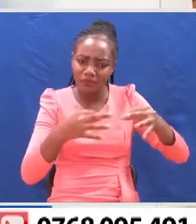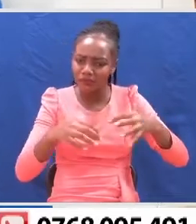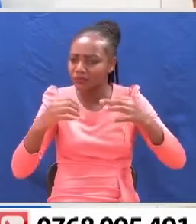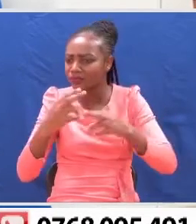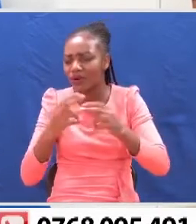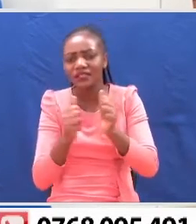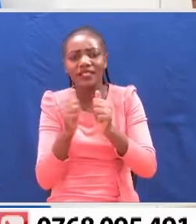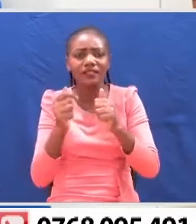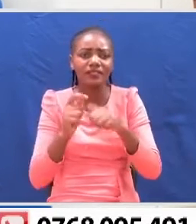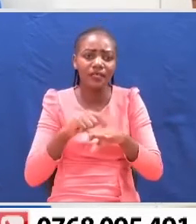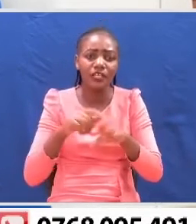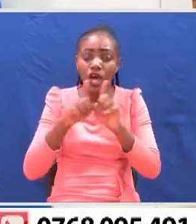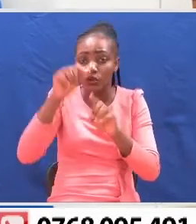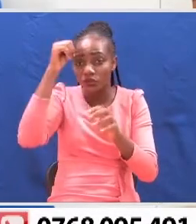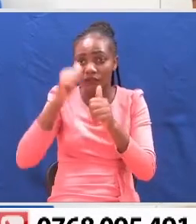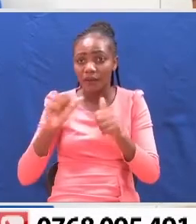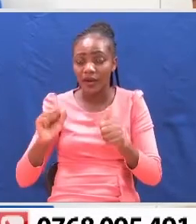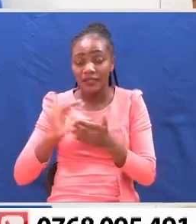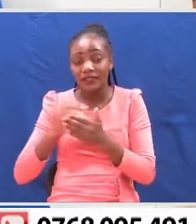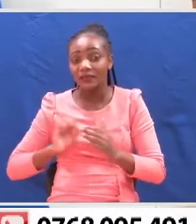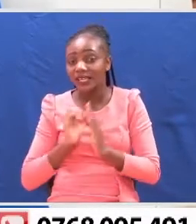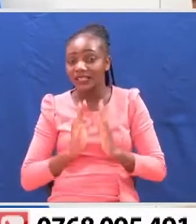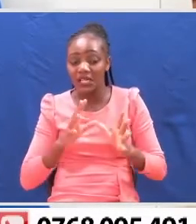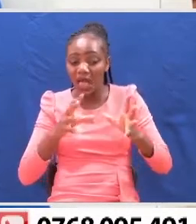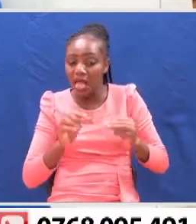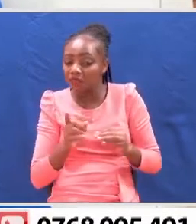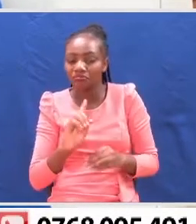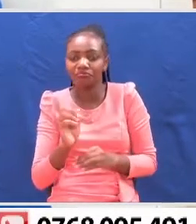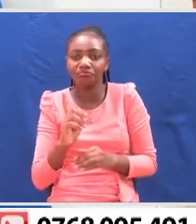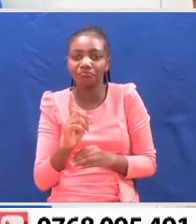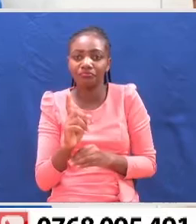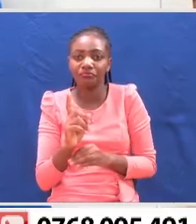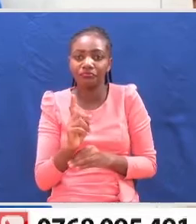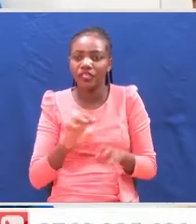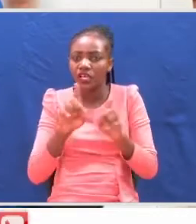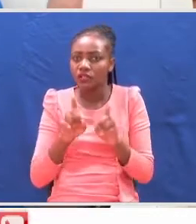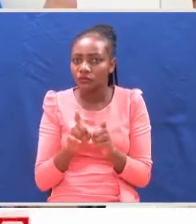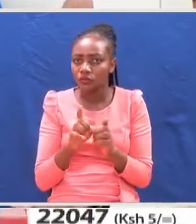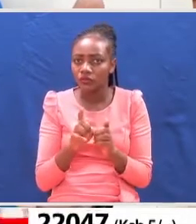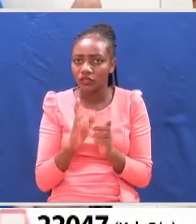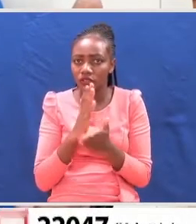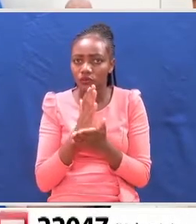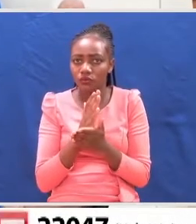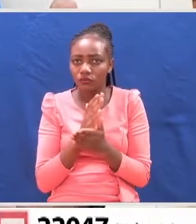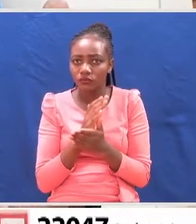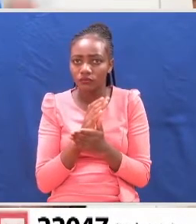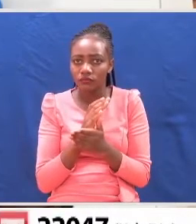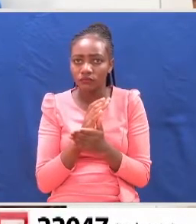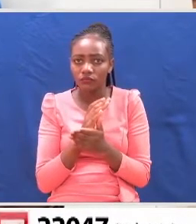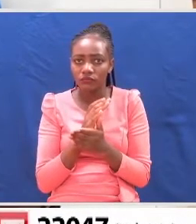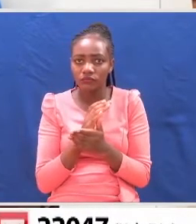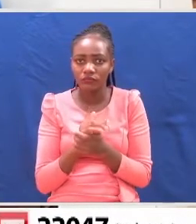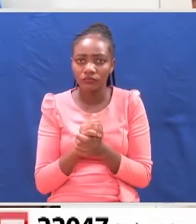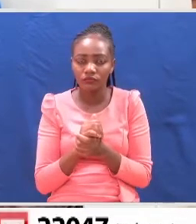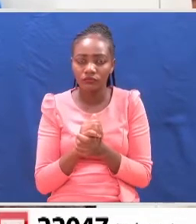wakati kuna masenators walishikwa, na ikawa wale wenye wangepiga kura ni